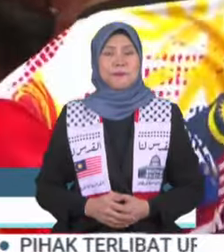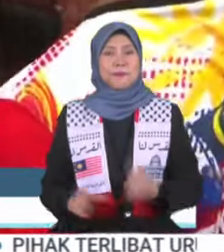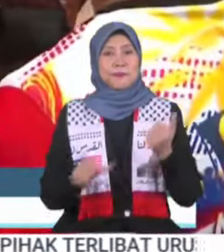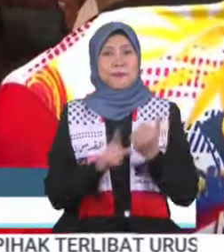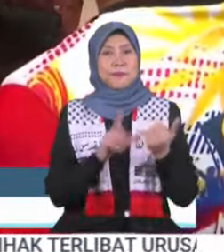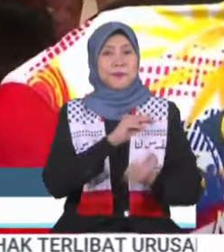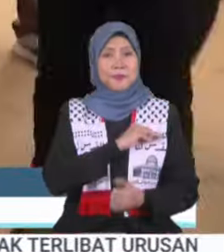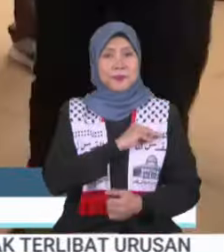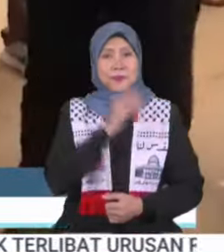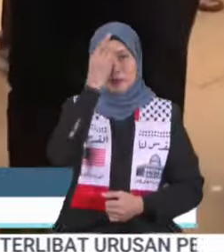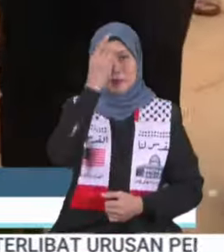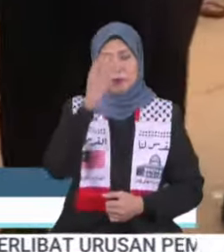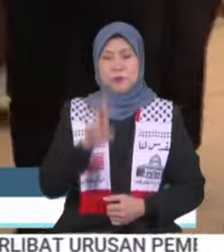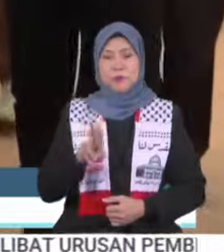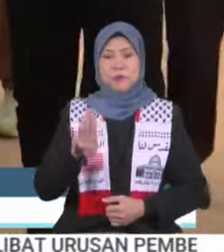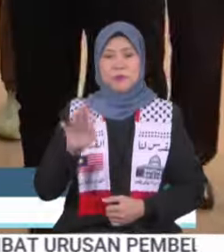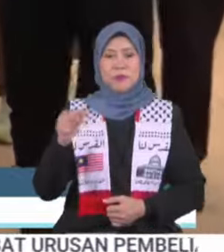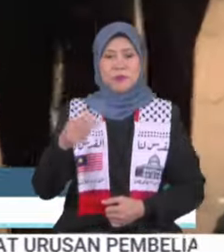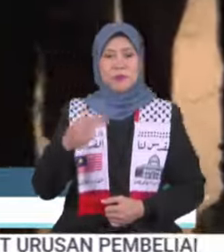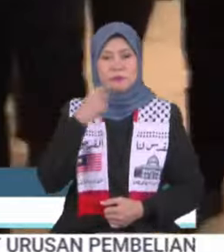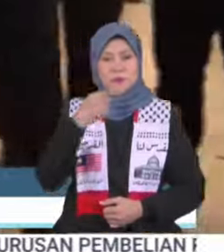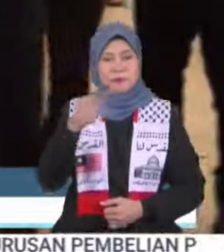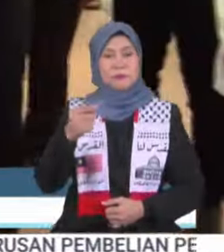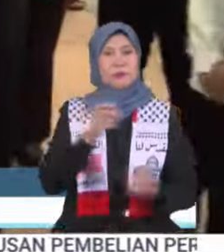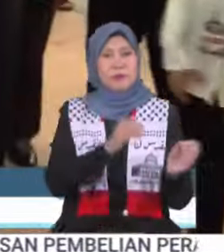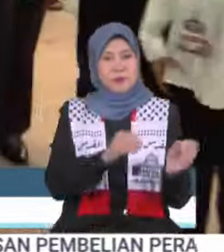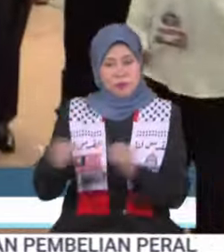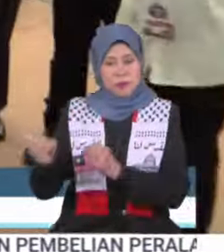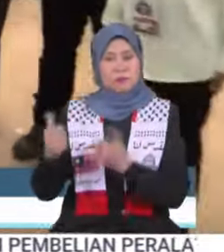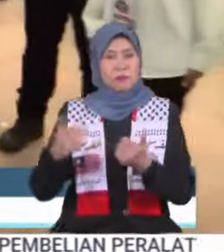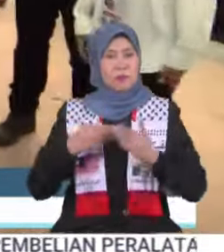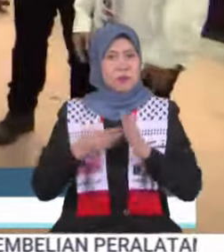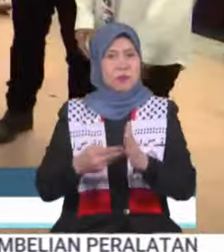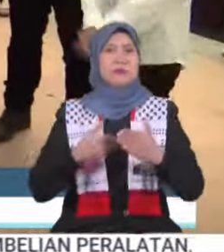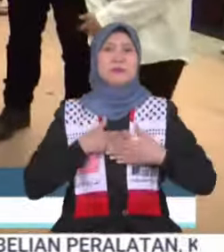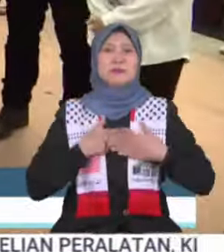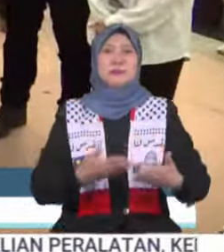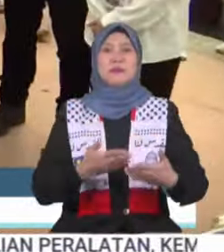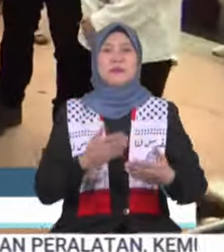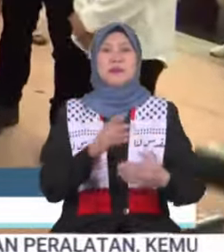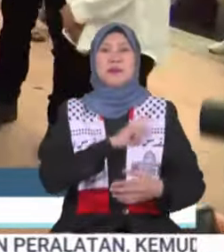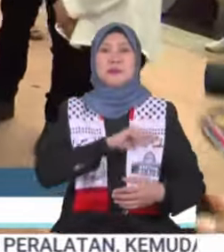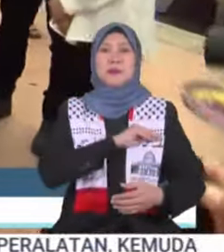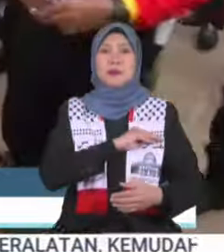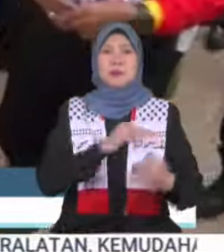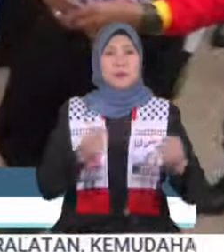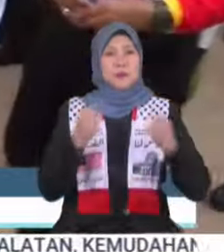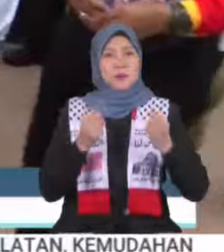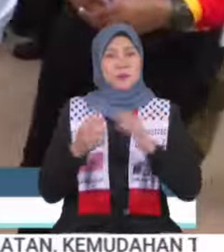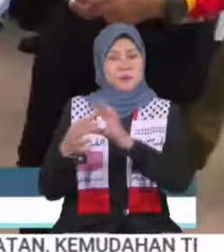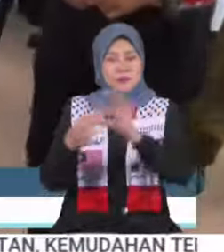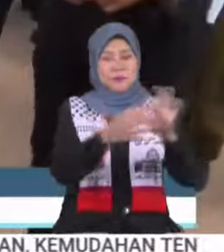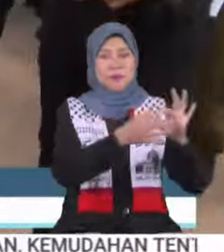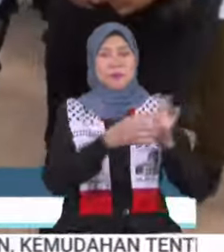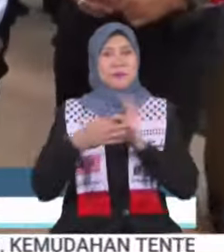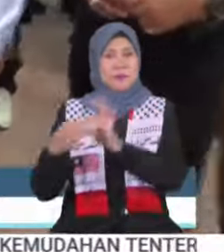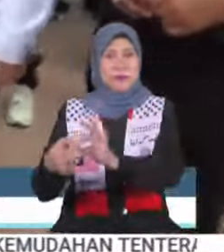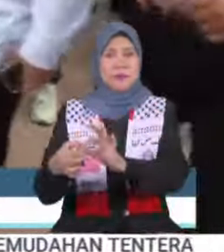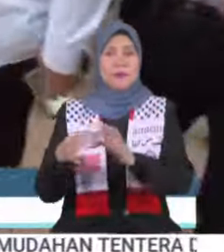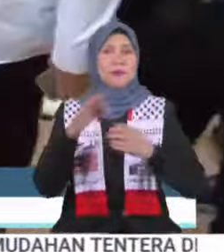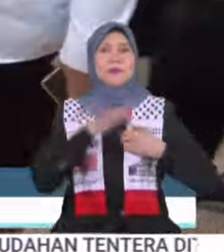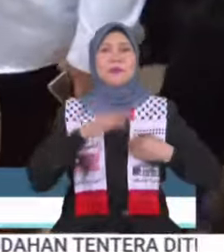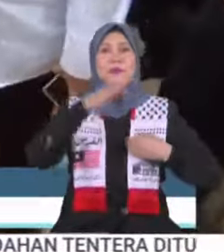Timbalan Menterinya Datuk Rubiah Wang berkata penganjuran ini bukti komitmen warga kementerian memperkukuhkan ikatan persaudaraan